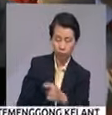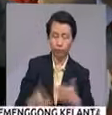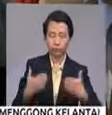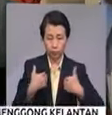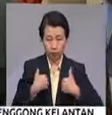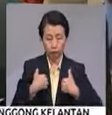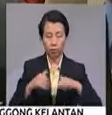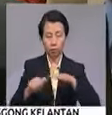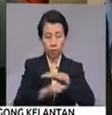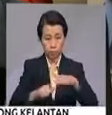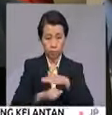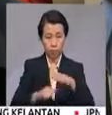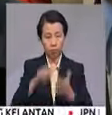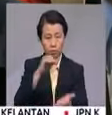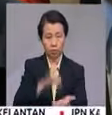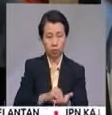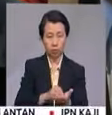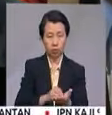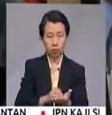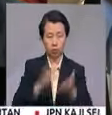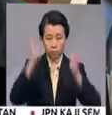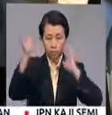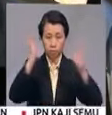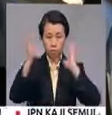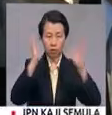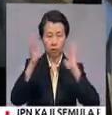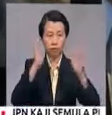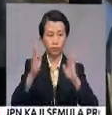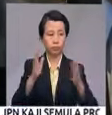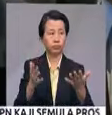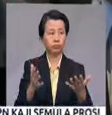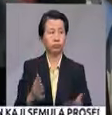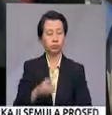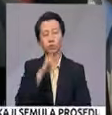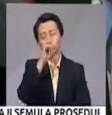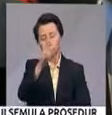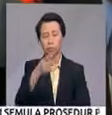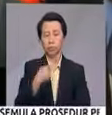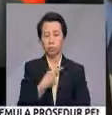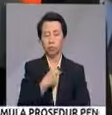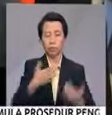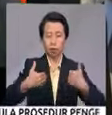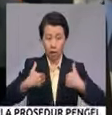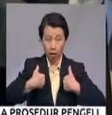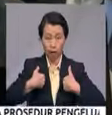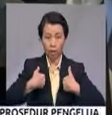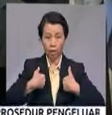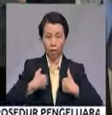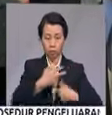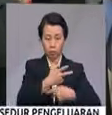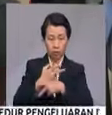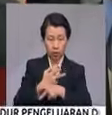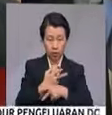mempunyai base di dalam negara kita sendiri, sudah tentulah kita mempunyai kawalan yang lebih